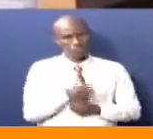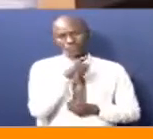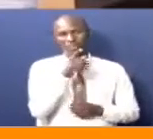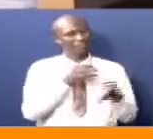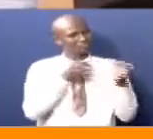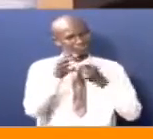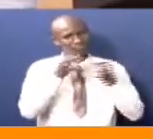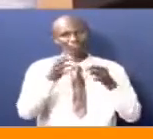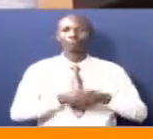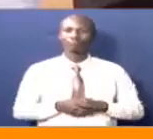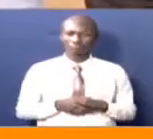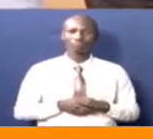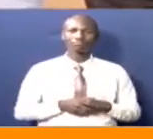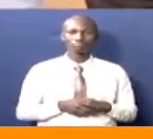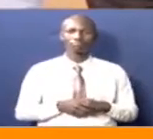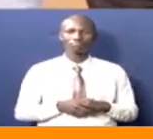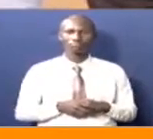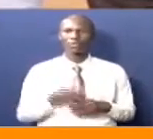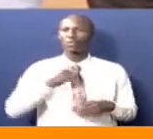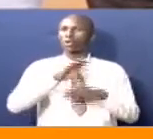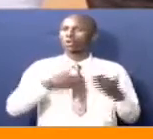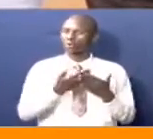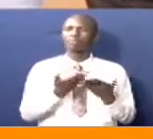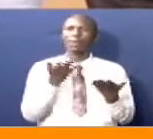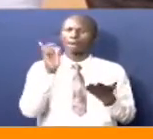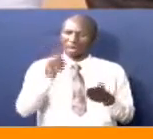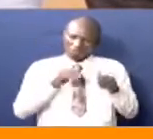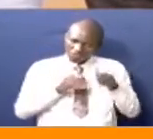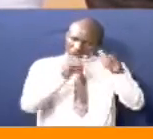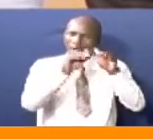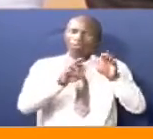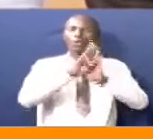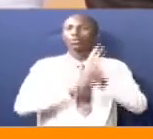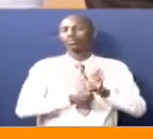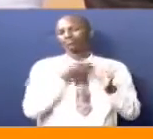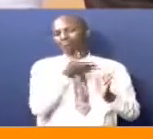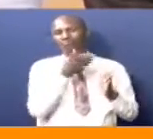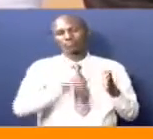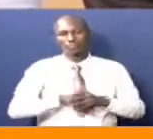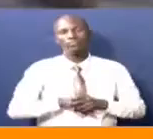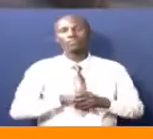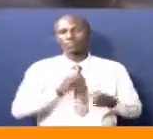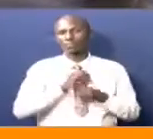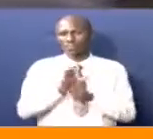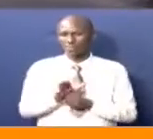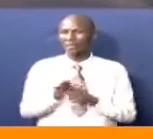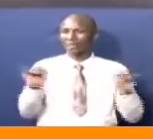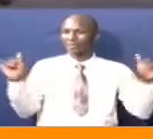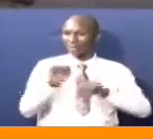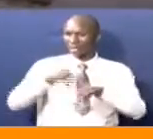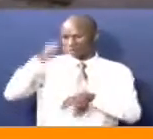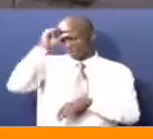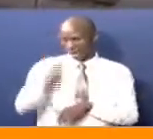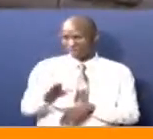tulielezwa ya COVID. Sisi sote tufuate sheria hizo za COVID. Kavindani